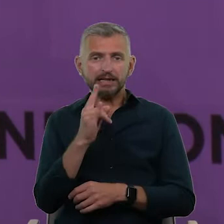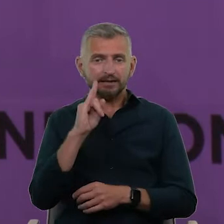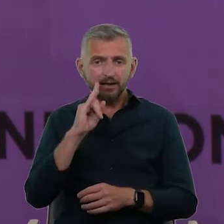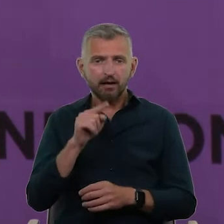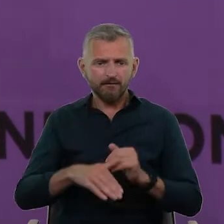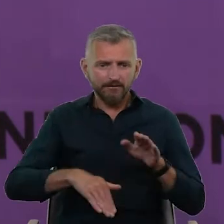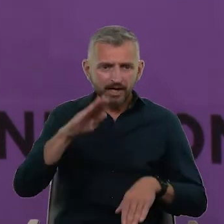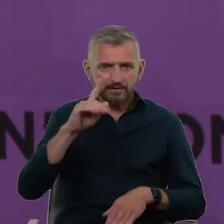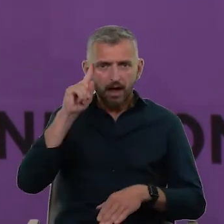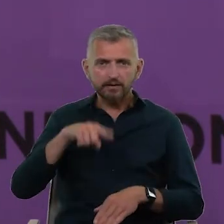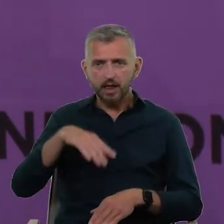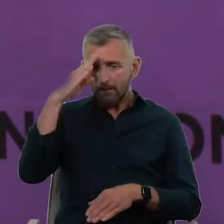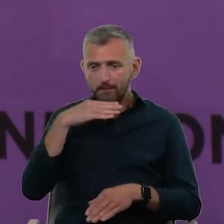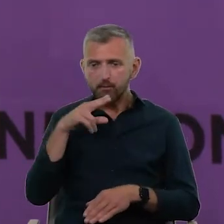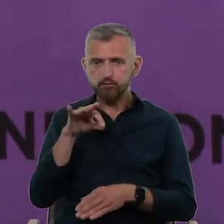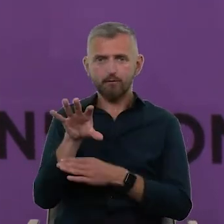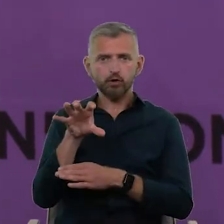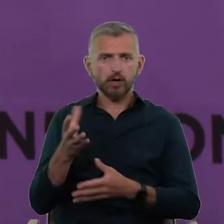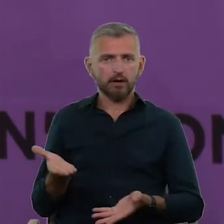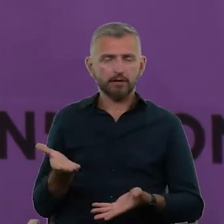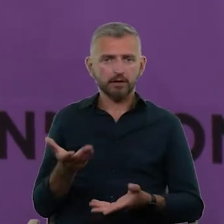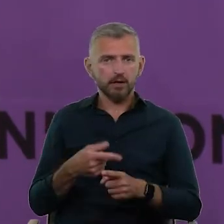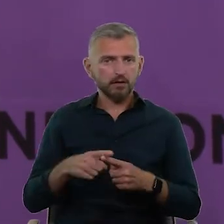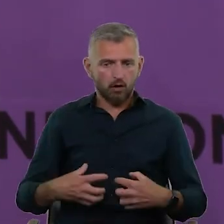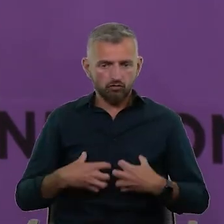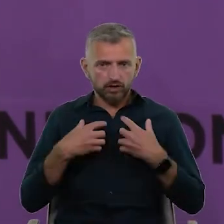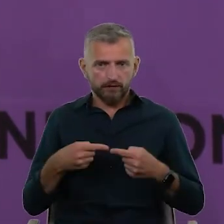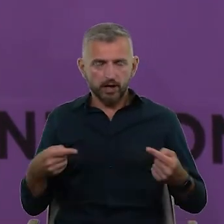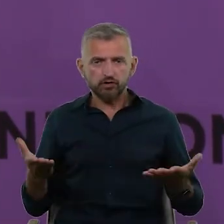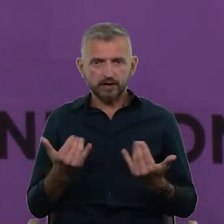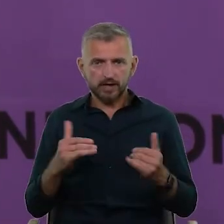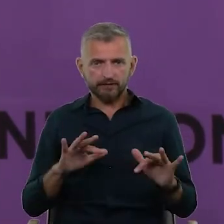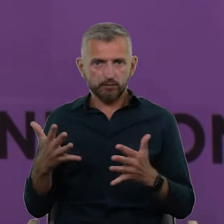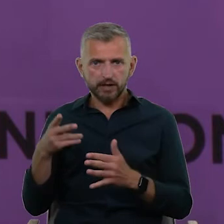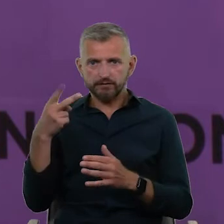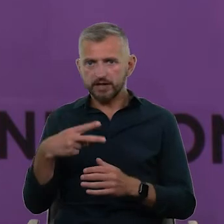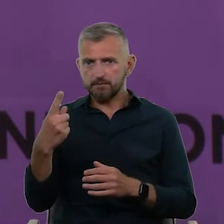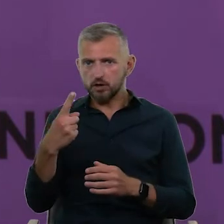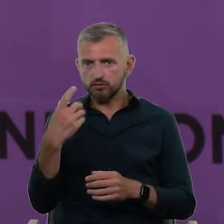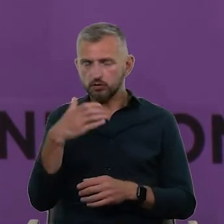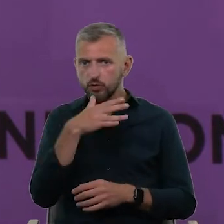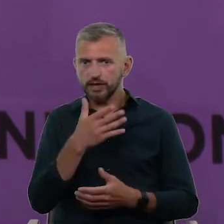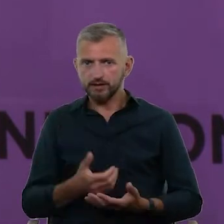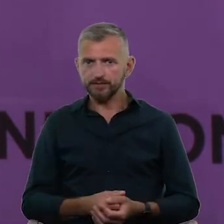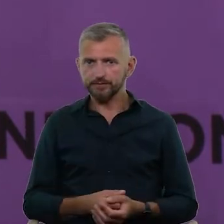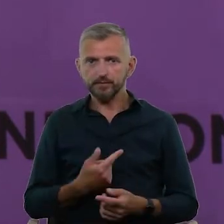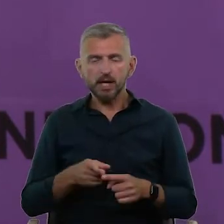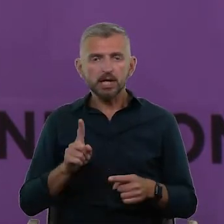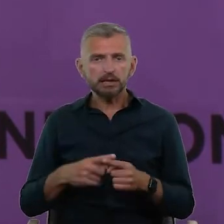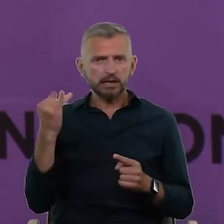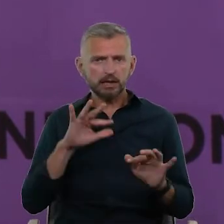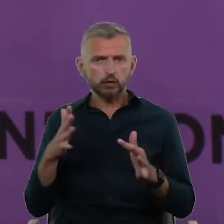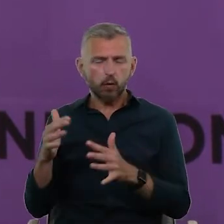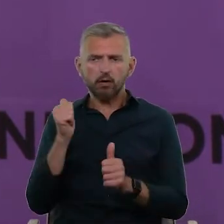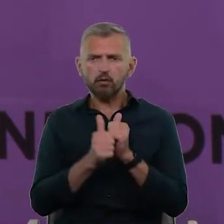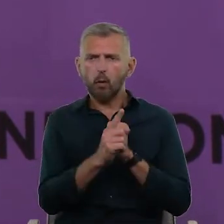тільки на фотографії. Тобто, ну, це жахливі речі, які зараз відбуваються в 21 столітті. І ця історія кожна